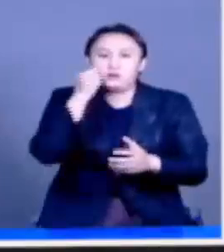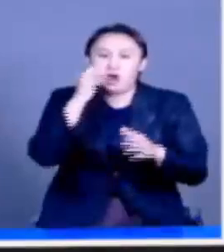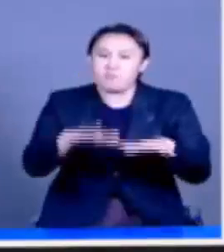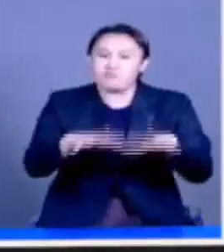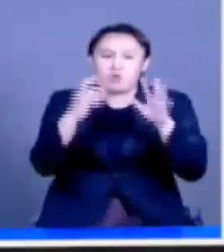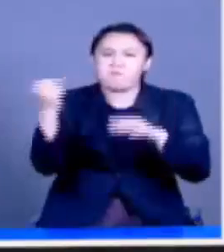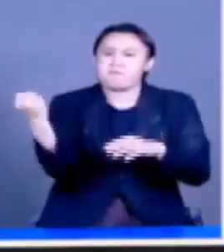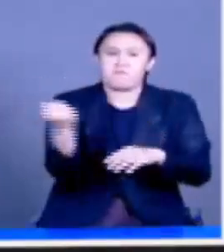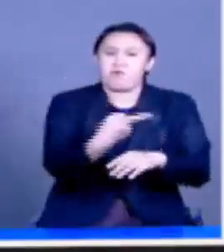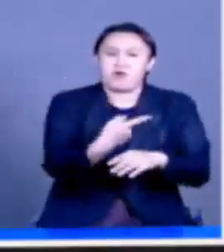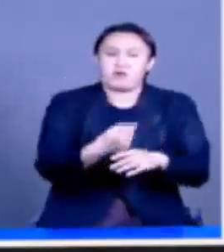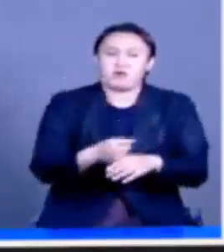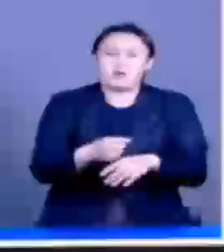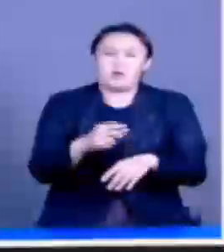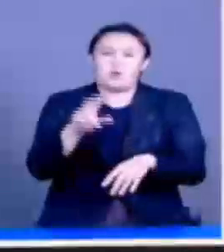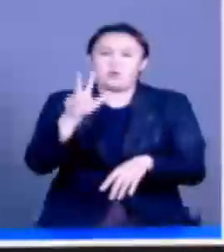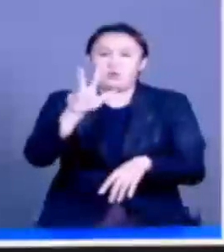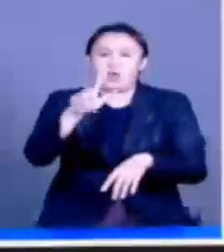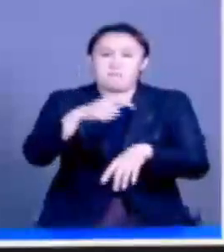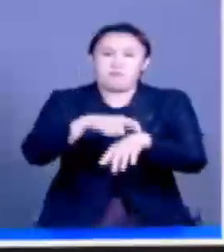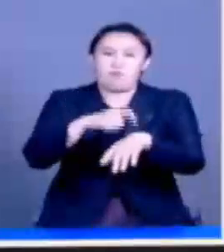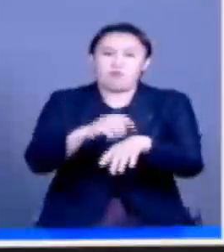หันในเวลา3โมงเช้า